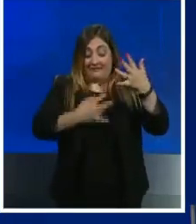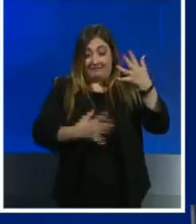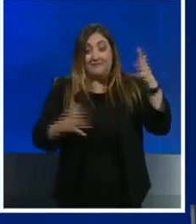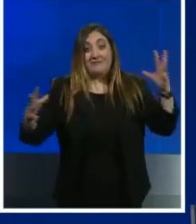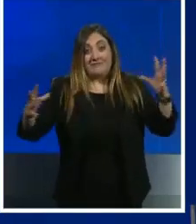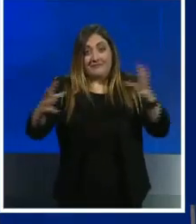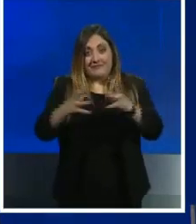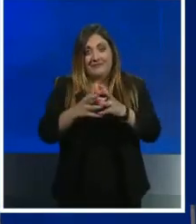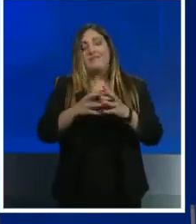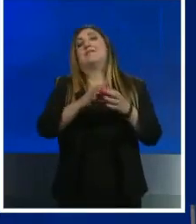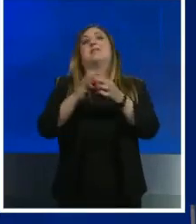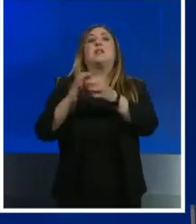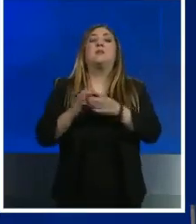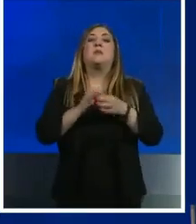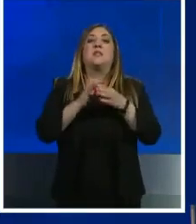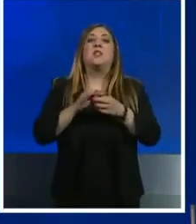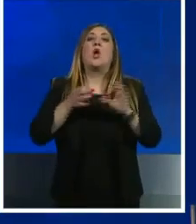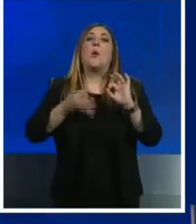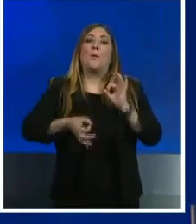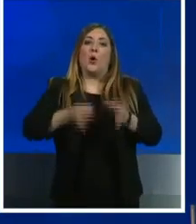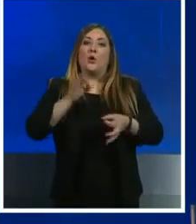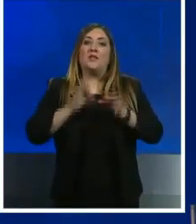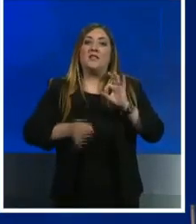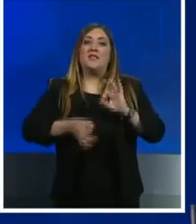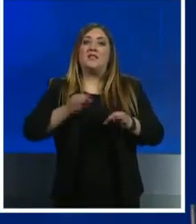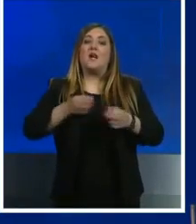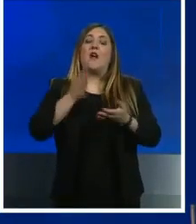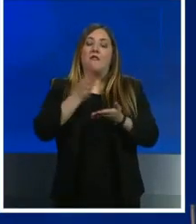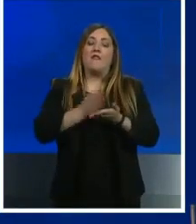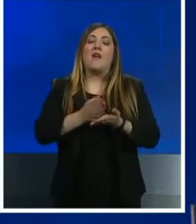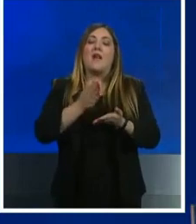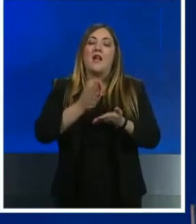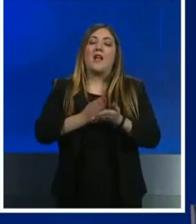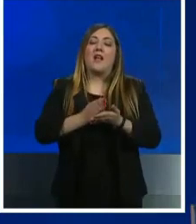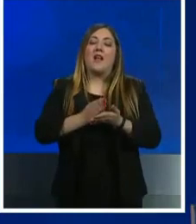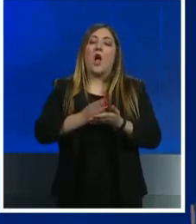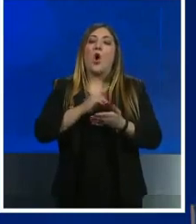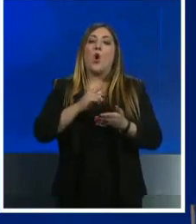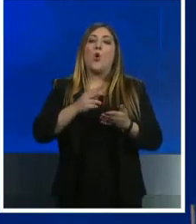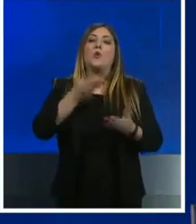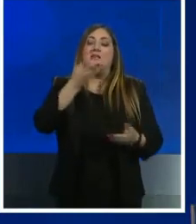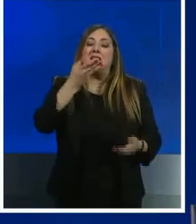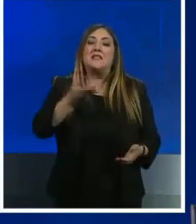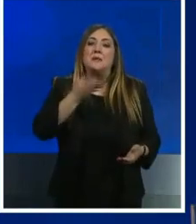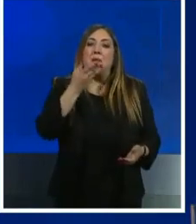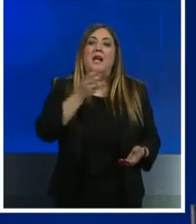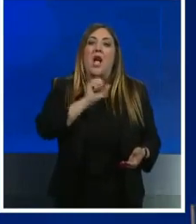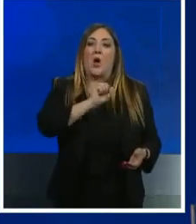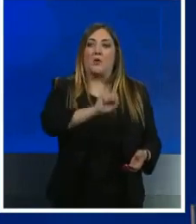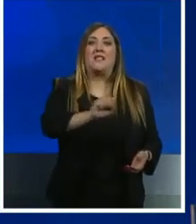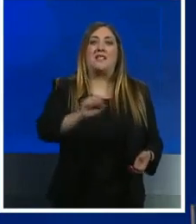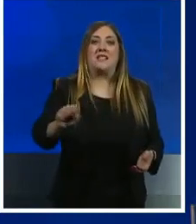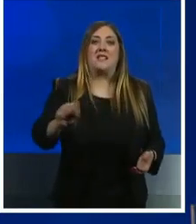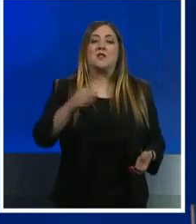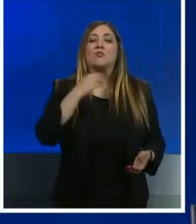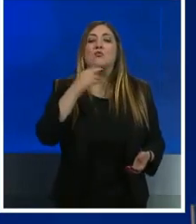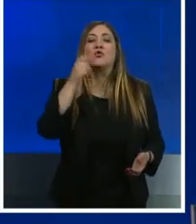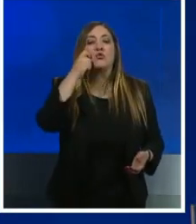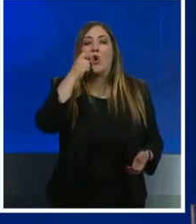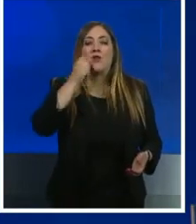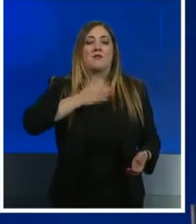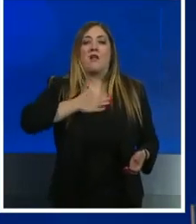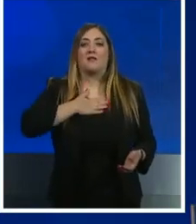nindirizzawh politika onesta u politika ta' konvinzjoni, mhux ta' konvenzjoni.